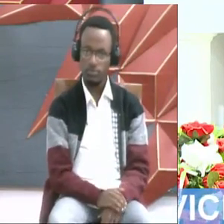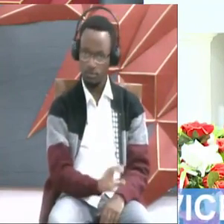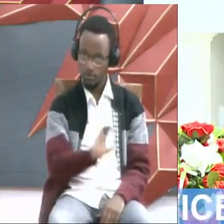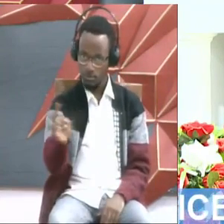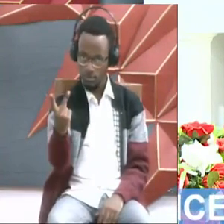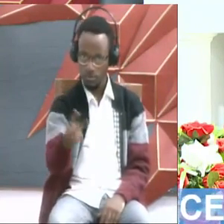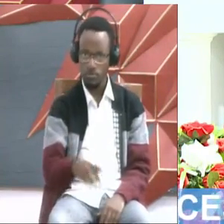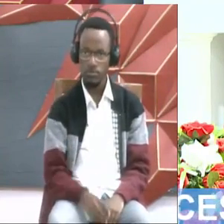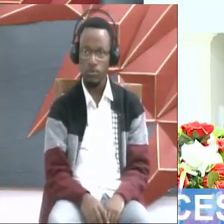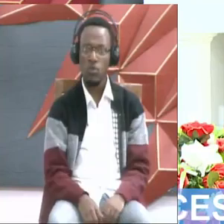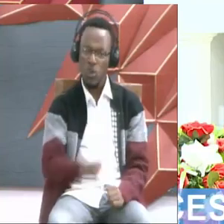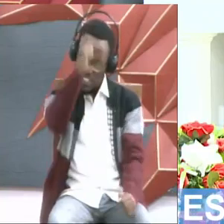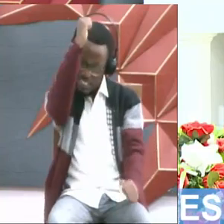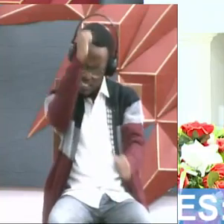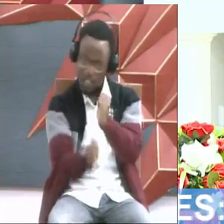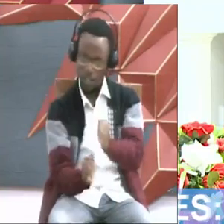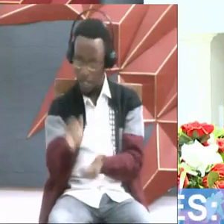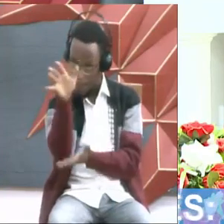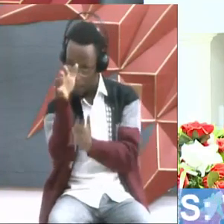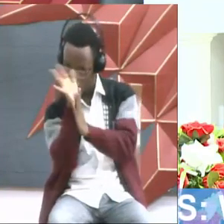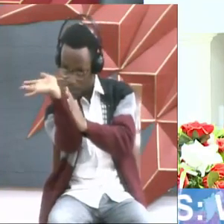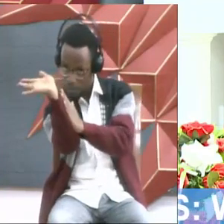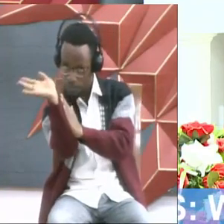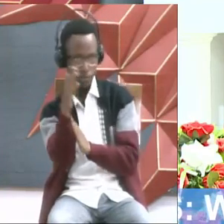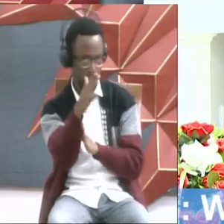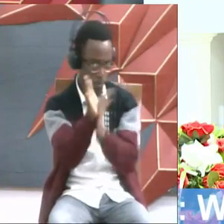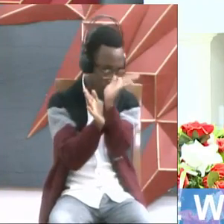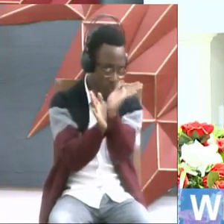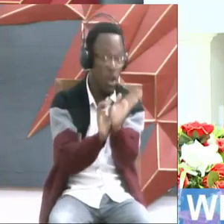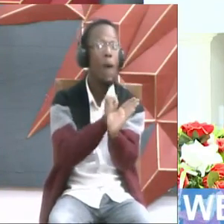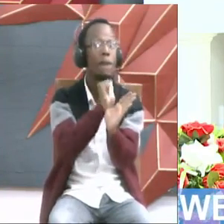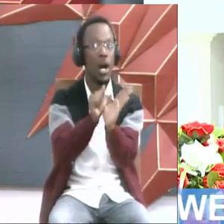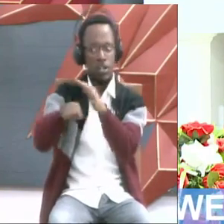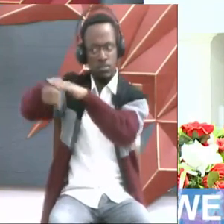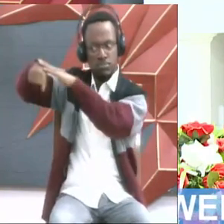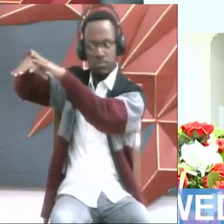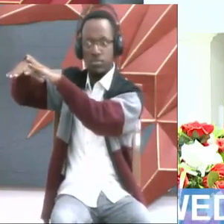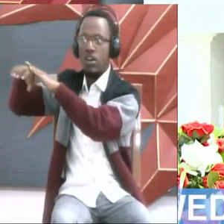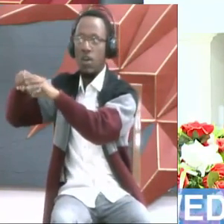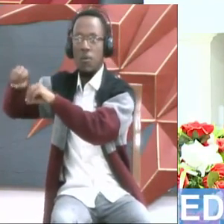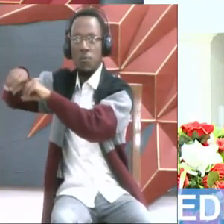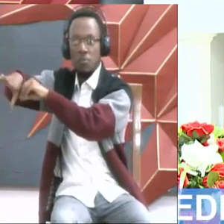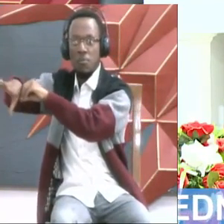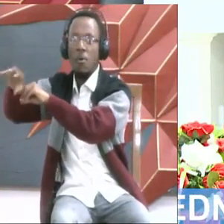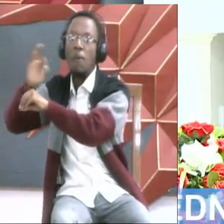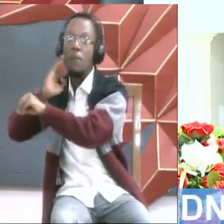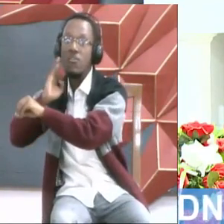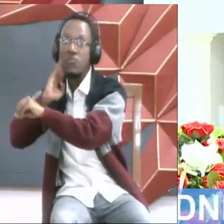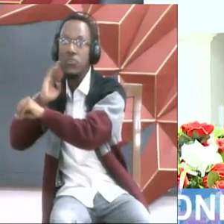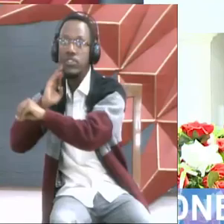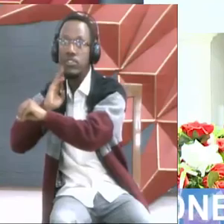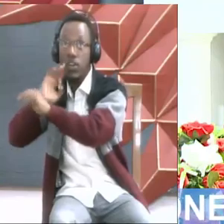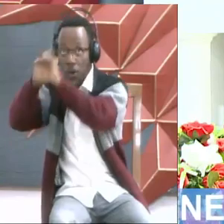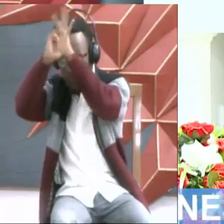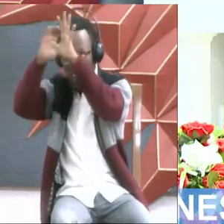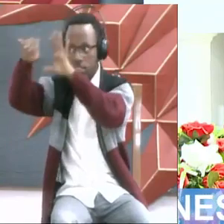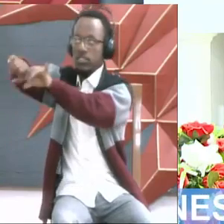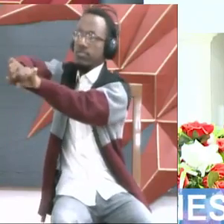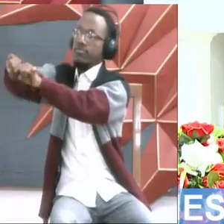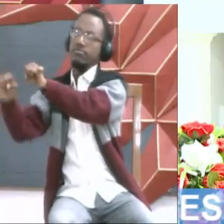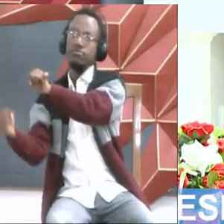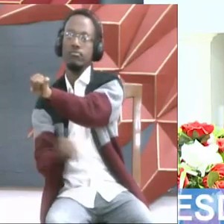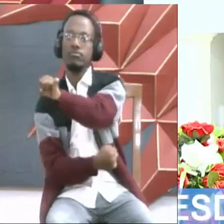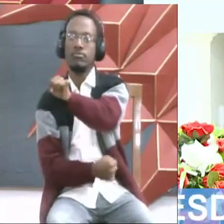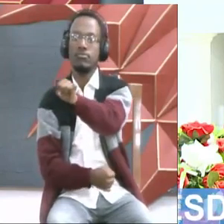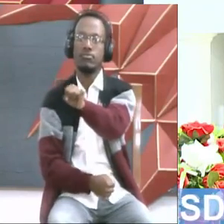ishami ryose ryo muri jewe ritama ne porte pas de fruits arikura le retranche kandi